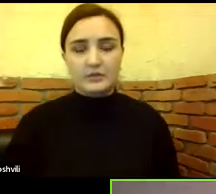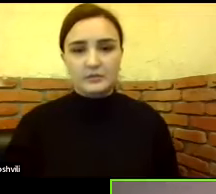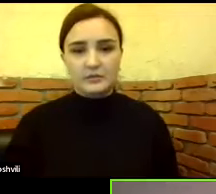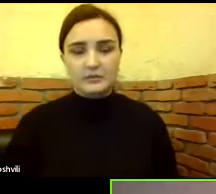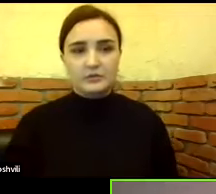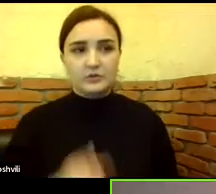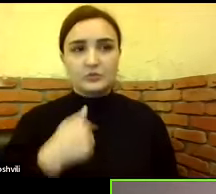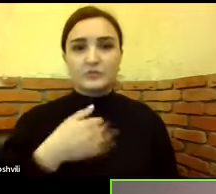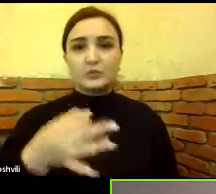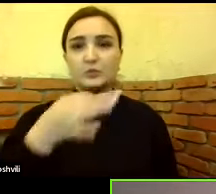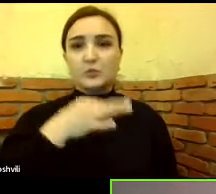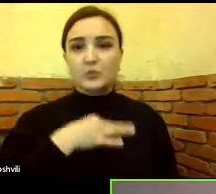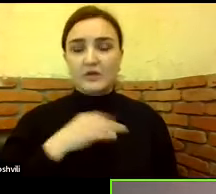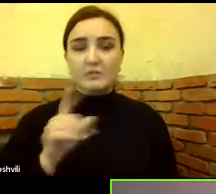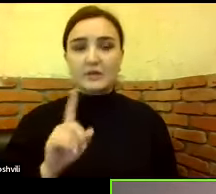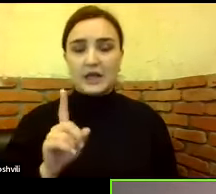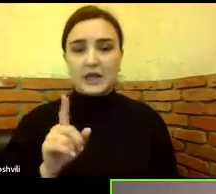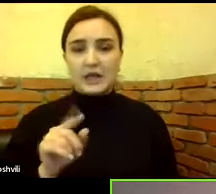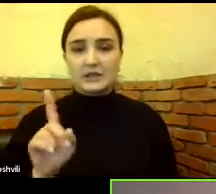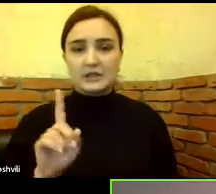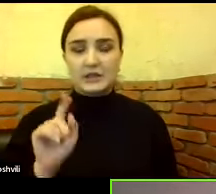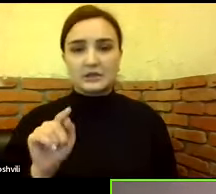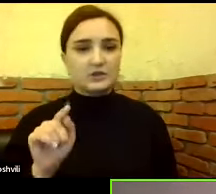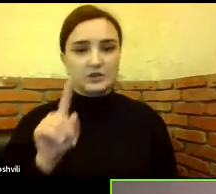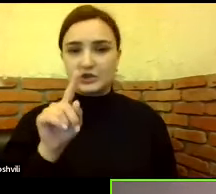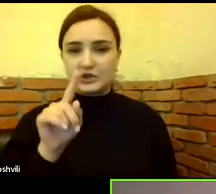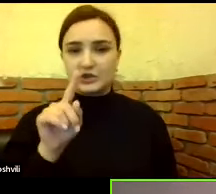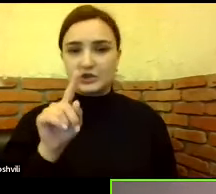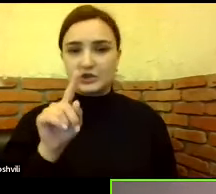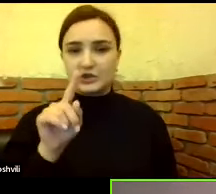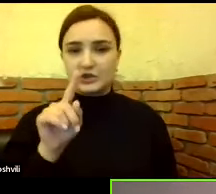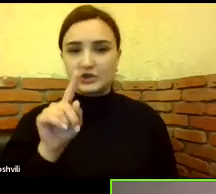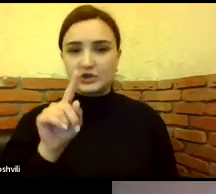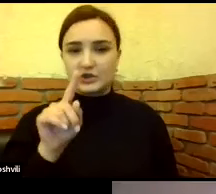უთქვამთ რაღაც, რასაც ჩემ ვერ გეტყოდნენ რა.